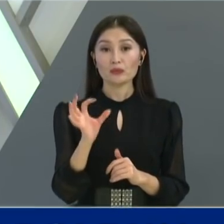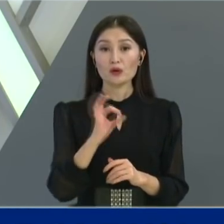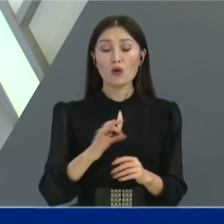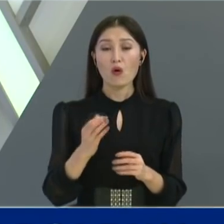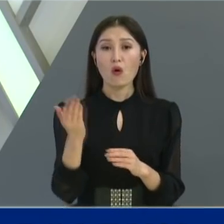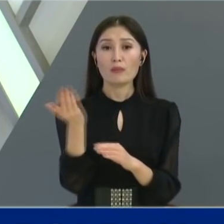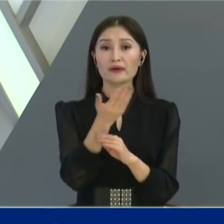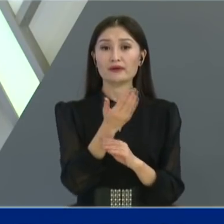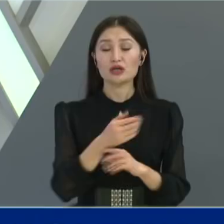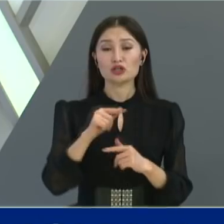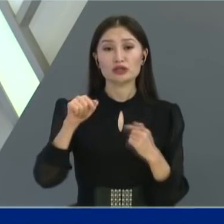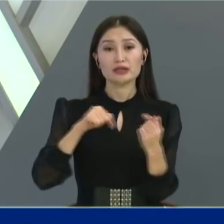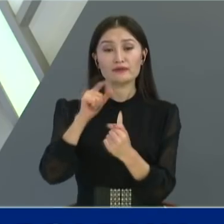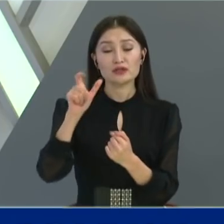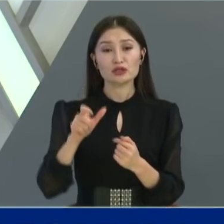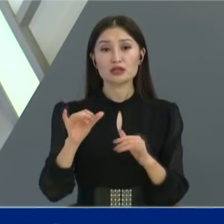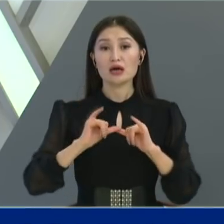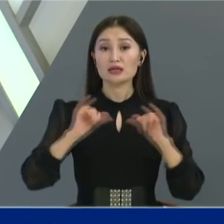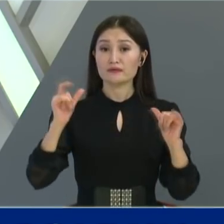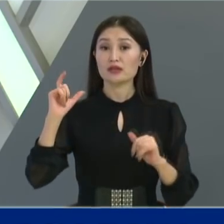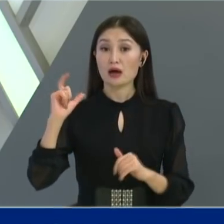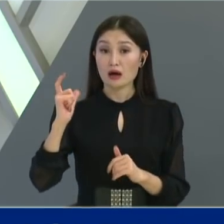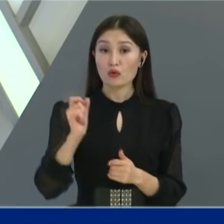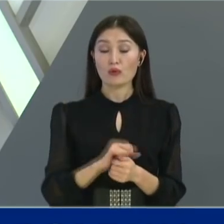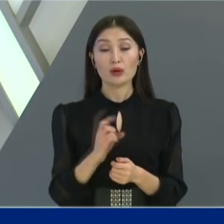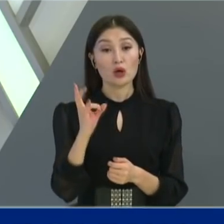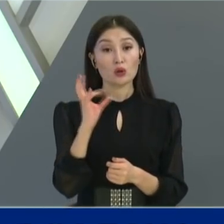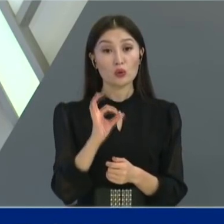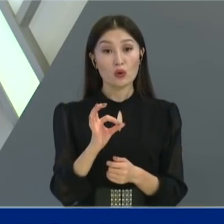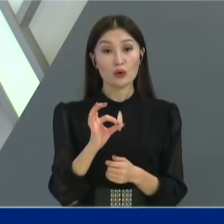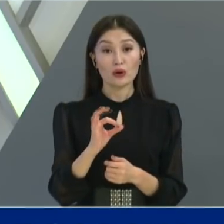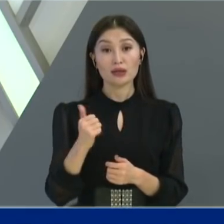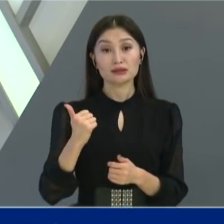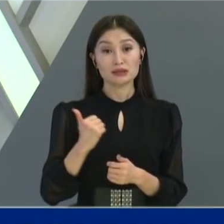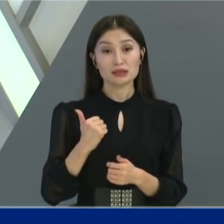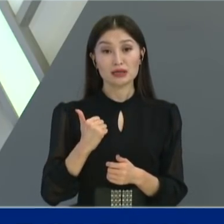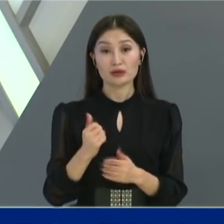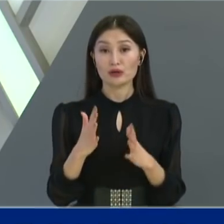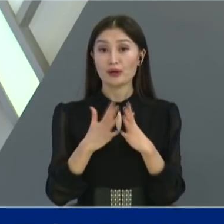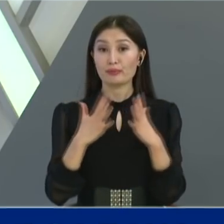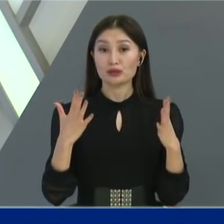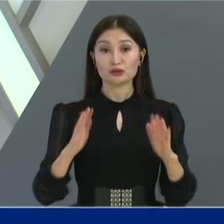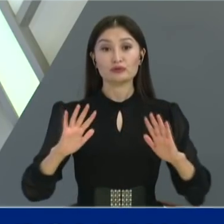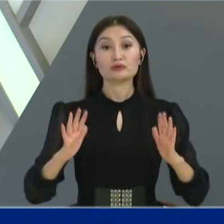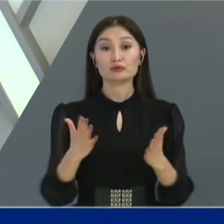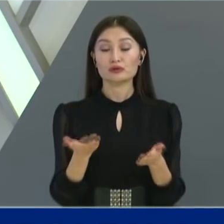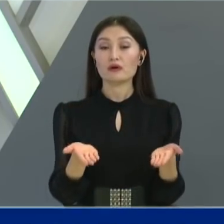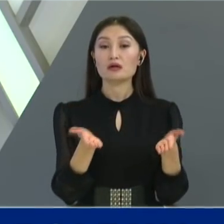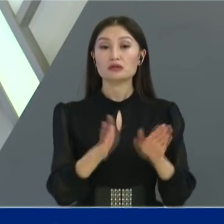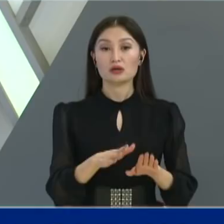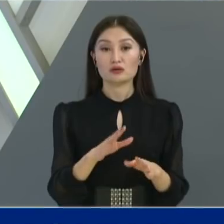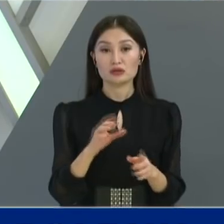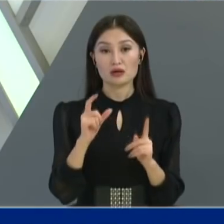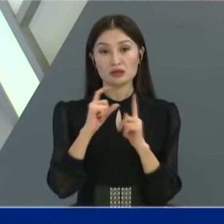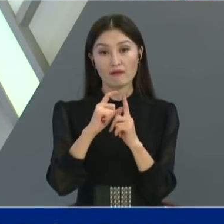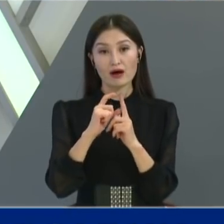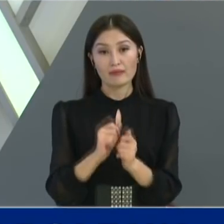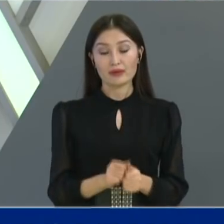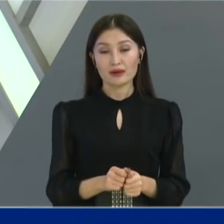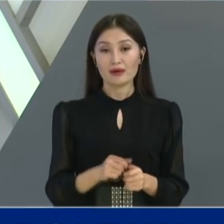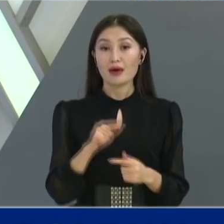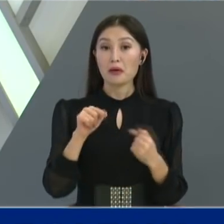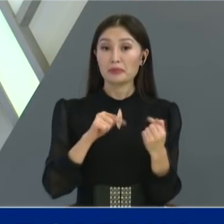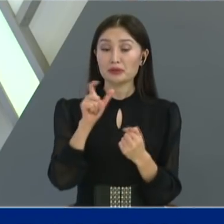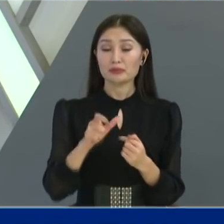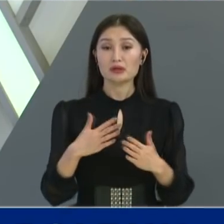привлечении инвестиций, о развитии экономики, да, но, к сожалению, в большинстве случаев остается все словами. Предприниматели